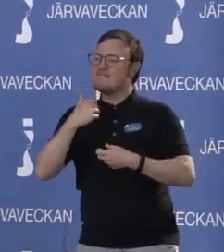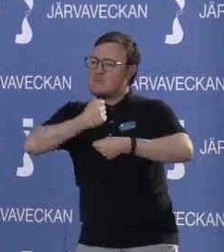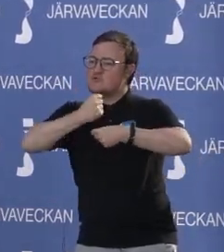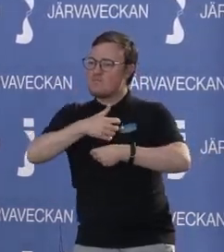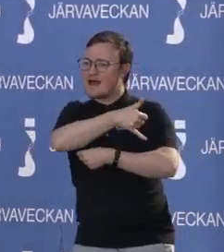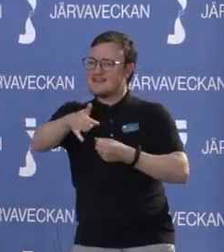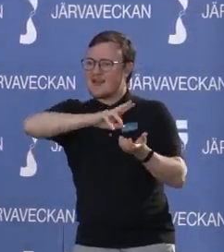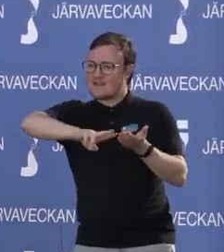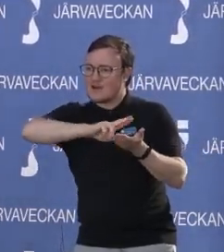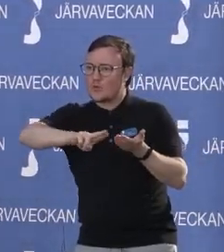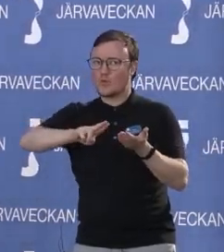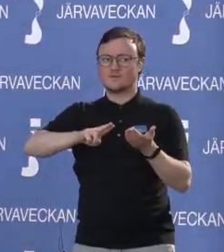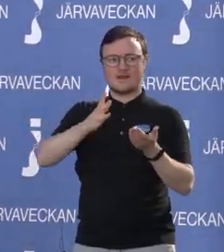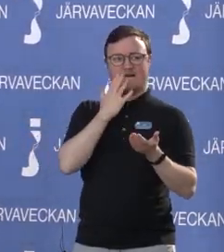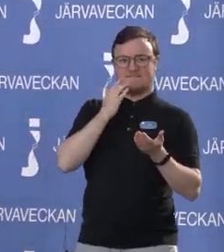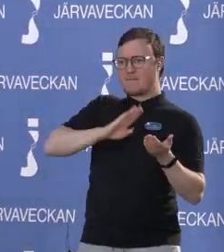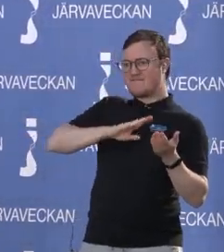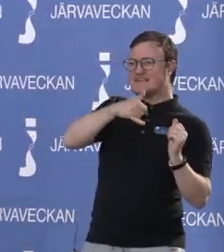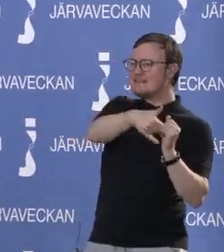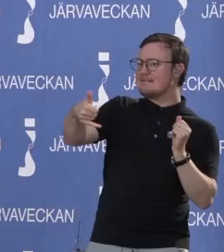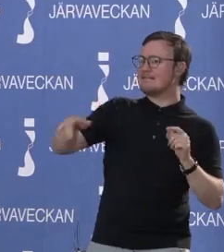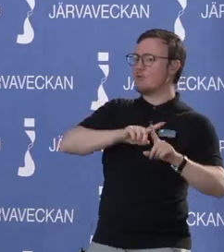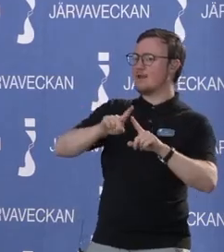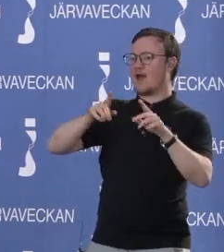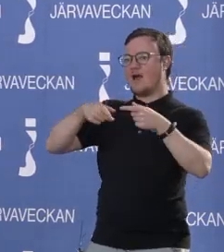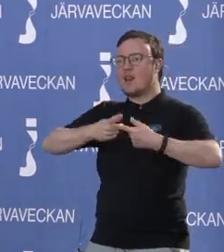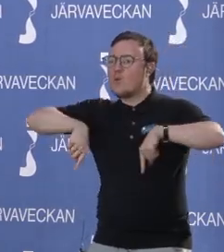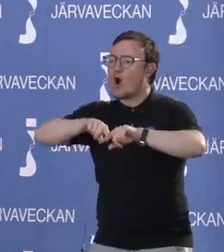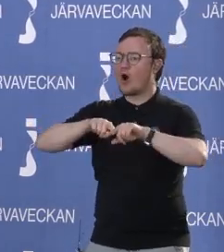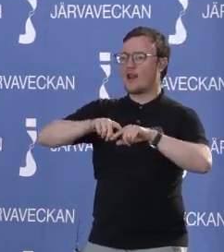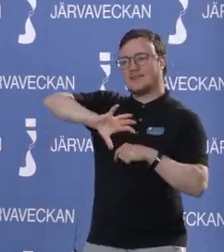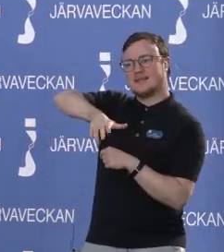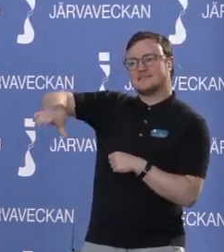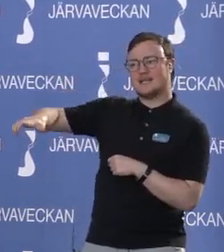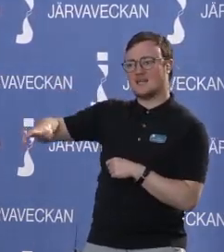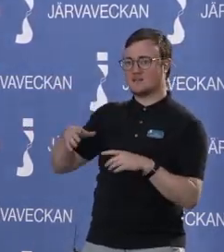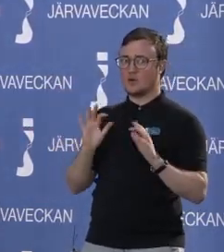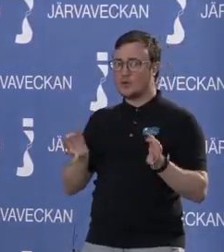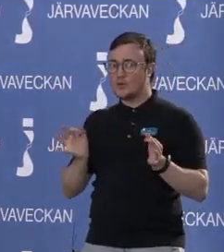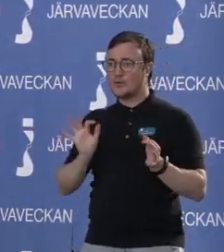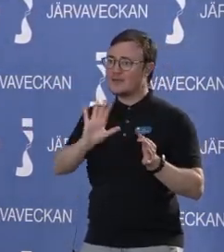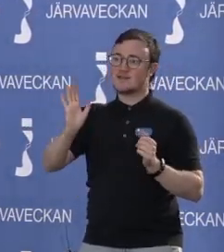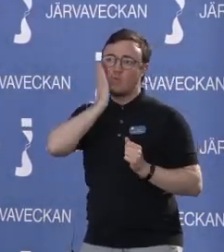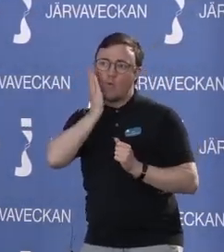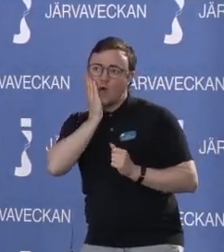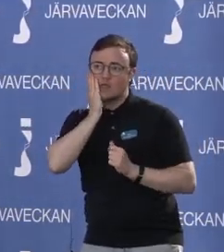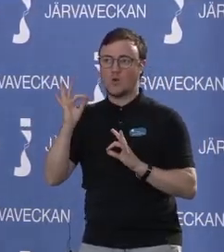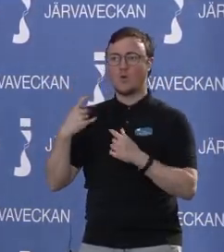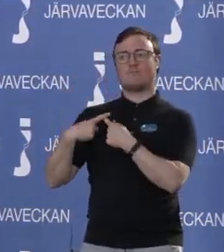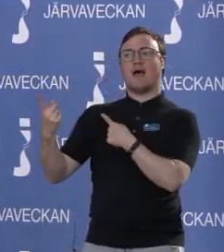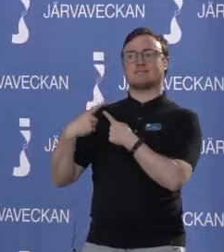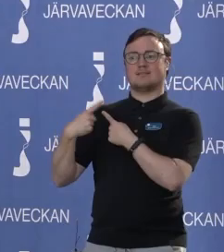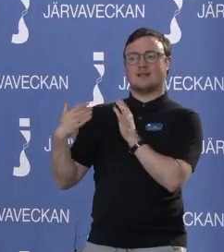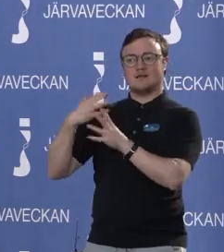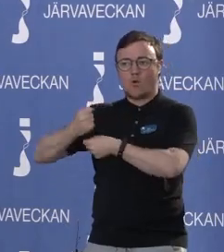redaktionen. Och vilka finns i de olika lokala distrikten? Hur bor man? Hur pendlar man till